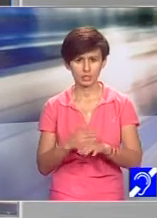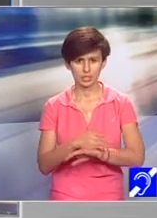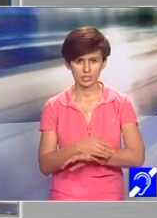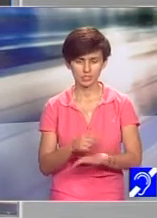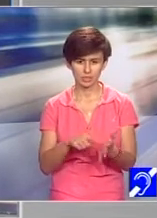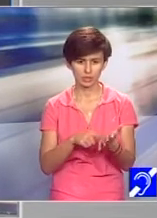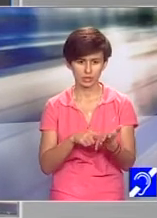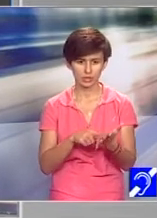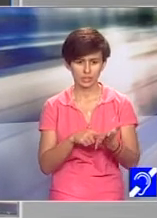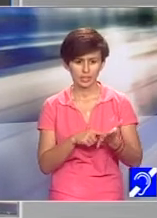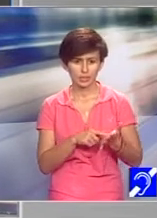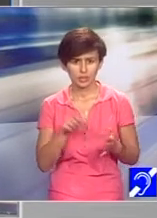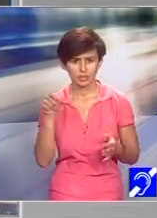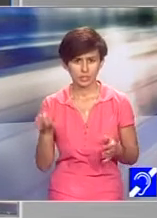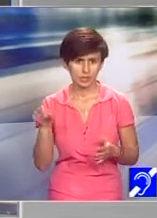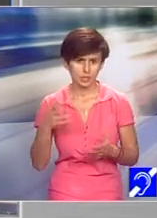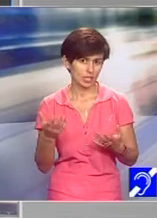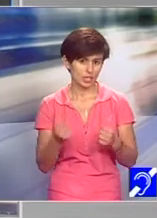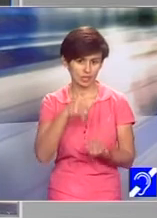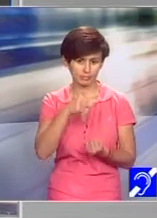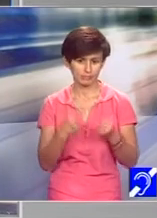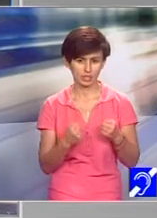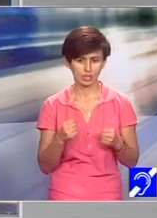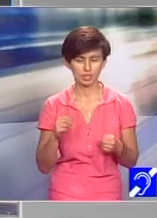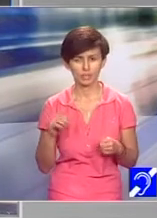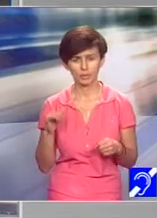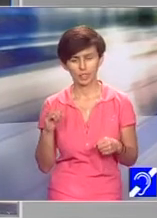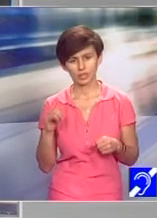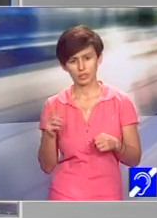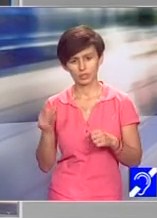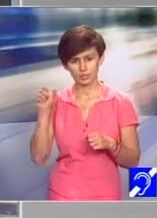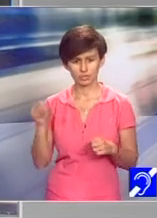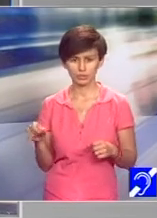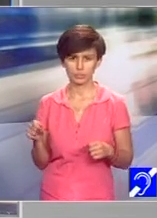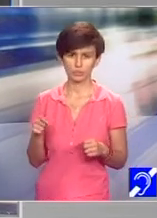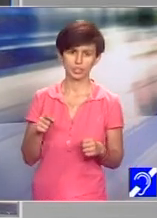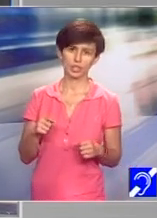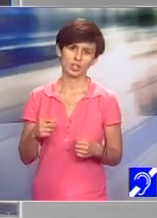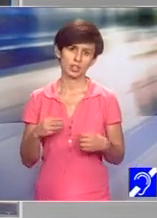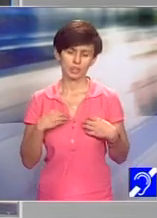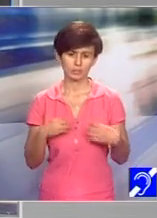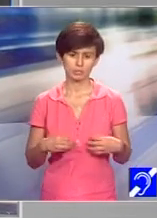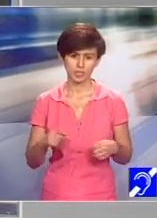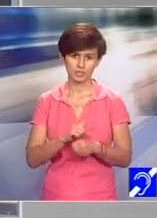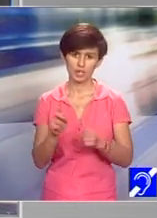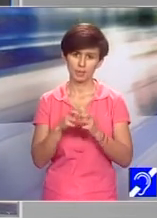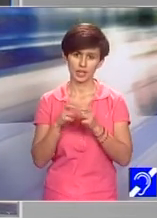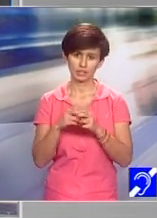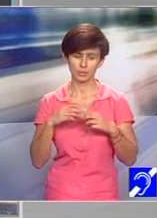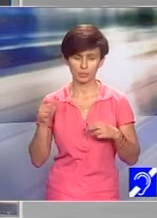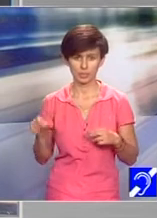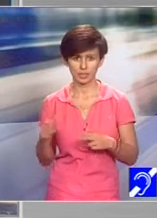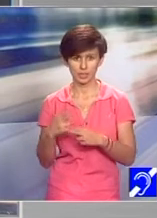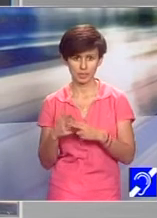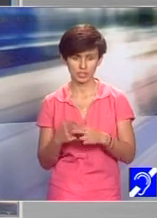unul fără altul. Și bineînțeles, chemăm echipaje cu medic când suntem depășiți de o anumită latură. Dar un asistent, de exemplu,